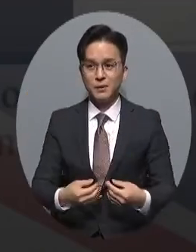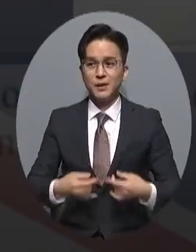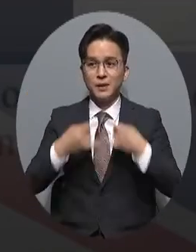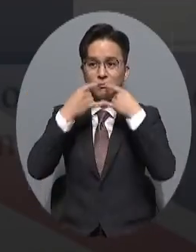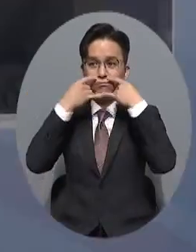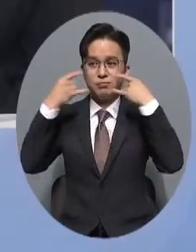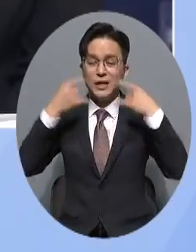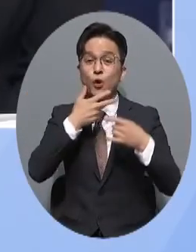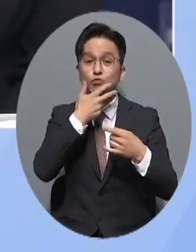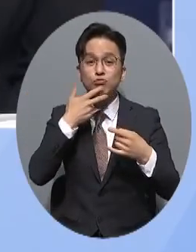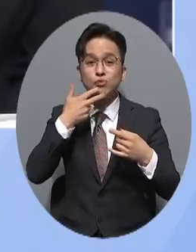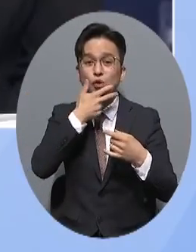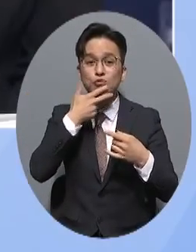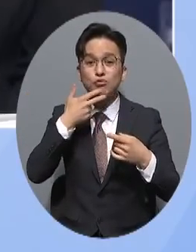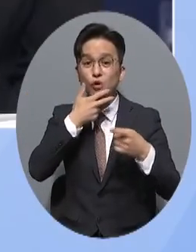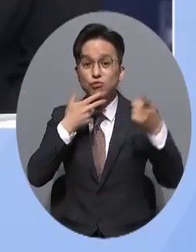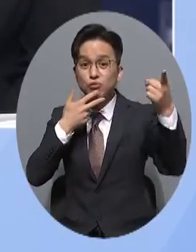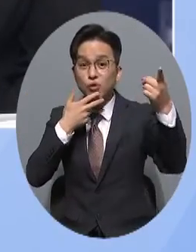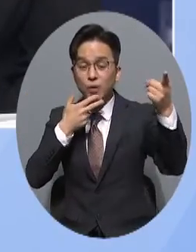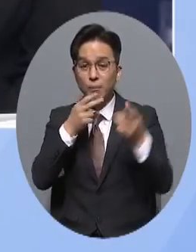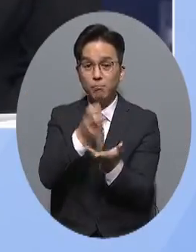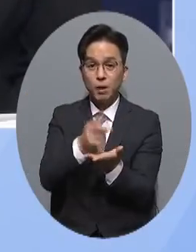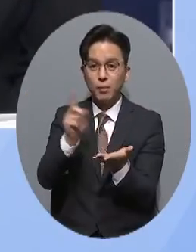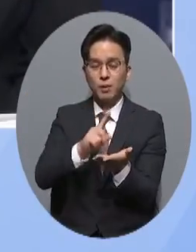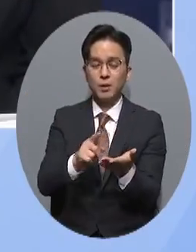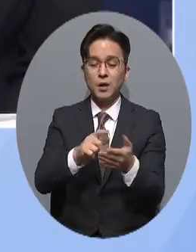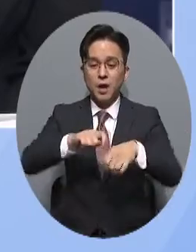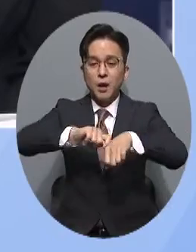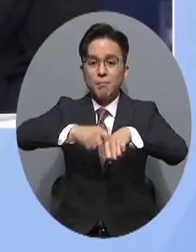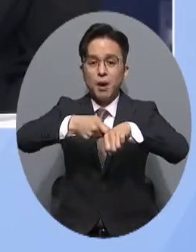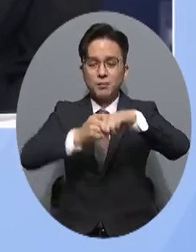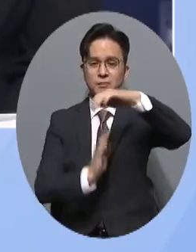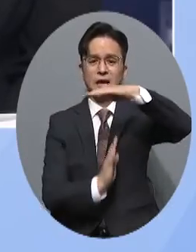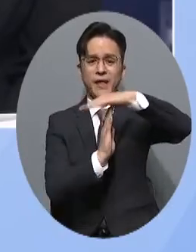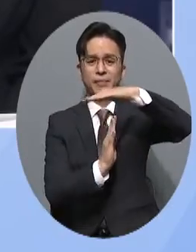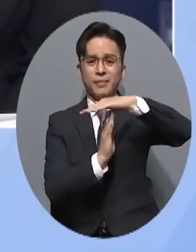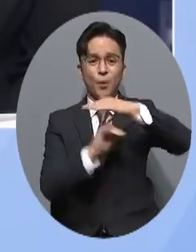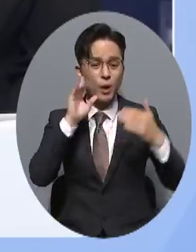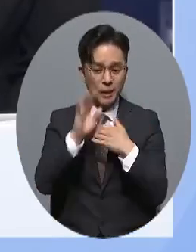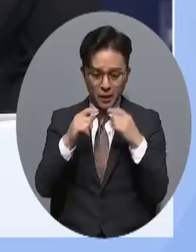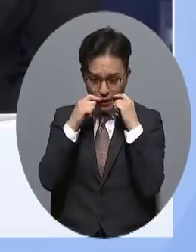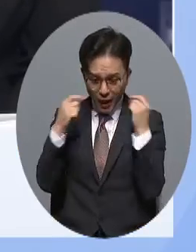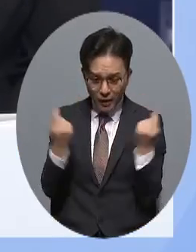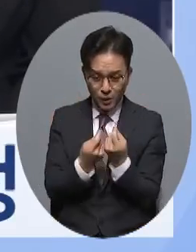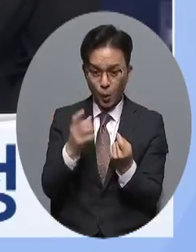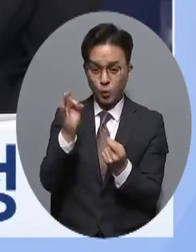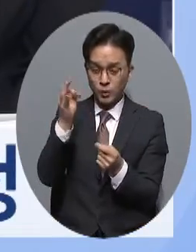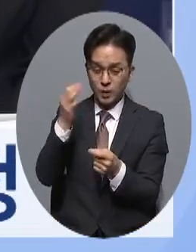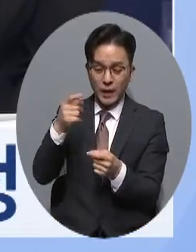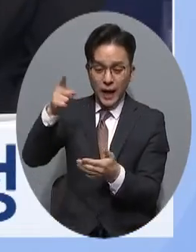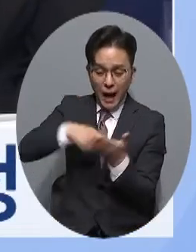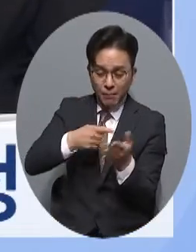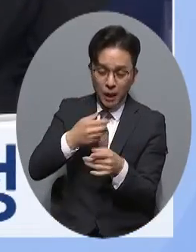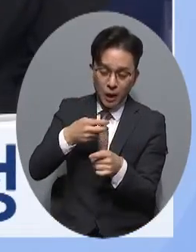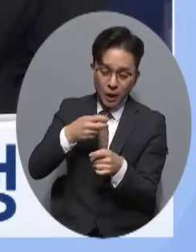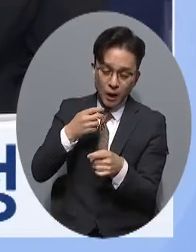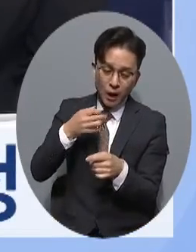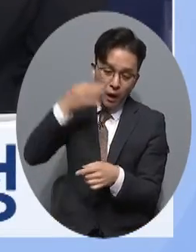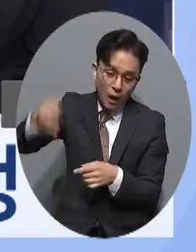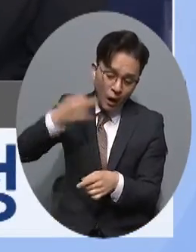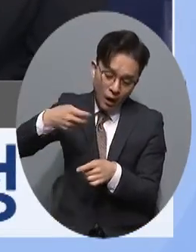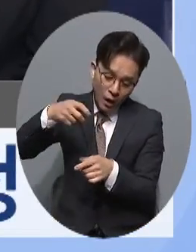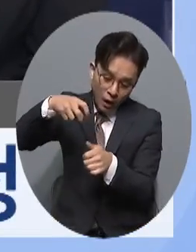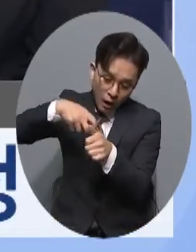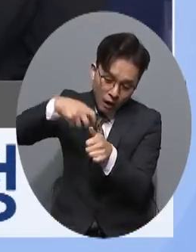걸 감내하고 입법률을 채택한게 아닙니다 분명히 필요성이 있어서이고 프랑스 같은 경우에도 당연하게도 폭력행위